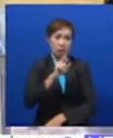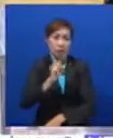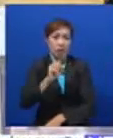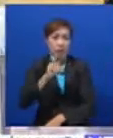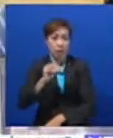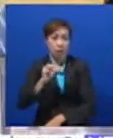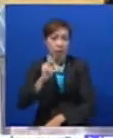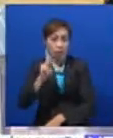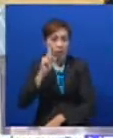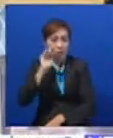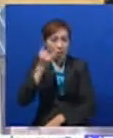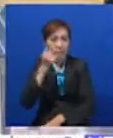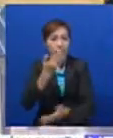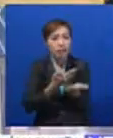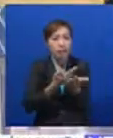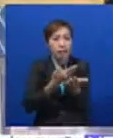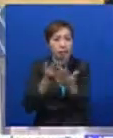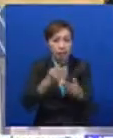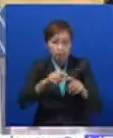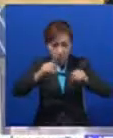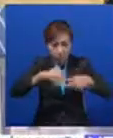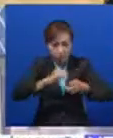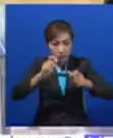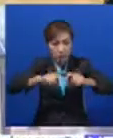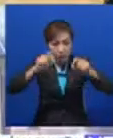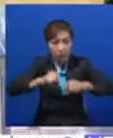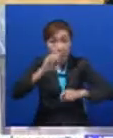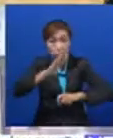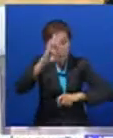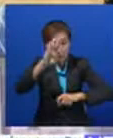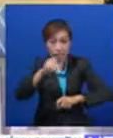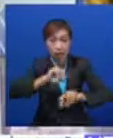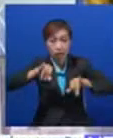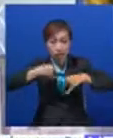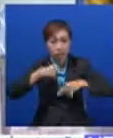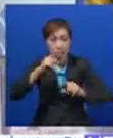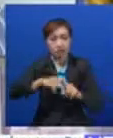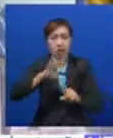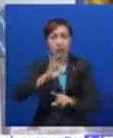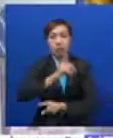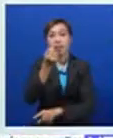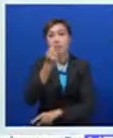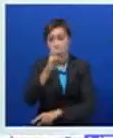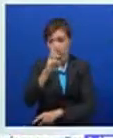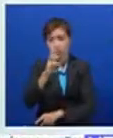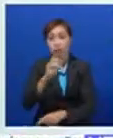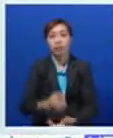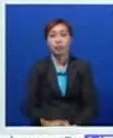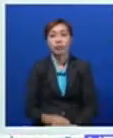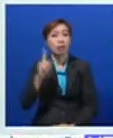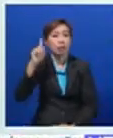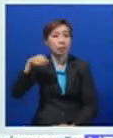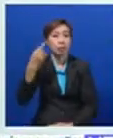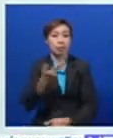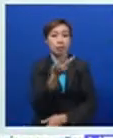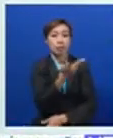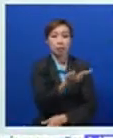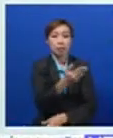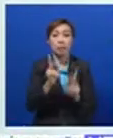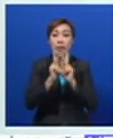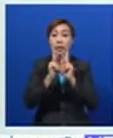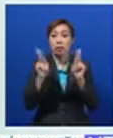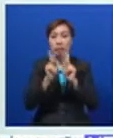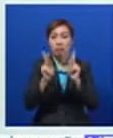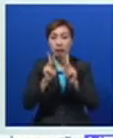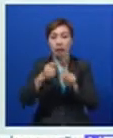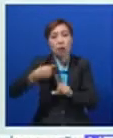เซียนผู้ที่ชนะการประกวดราคาได้ในวันที่16กันยายนนี้ค่ะโดยนางปราณีสุขกระสอนกรรมการ